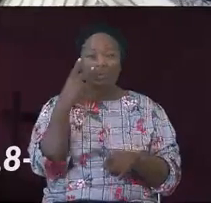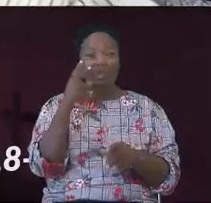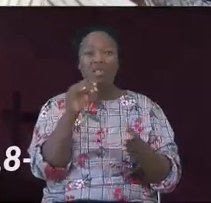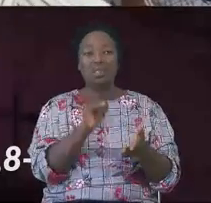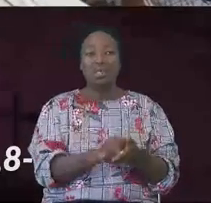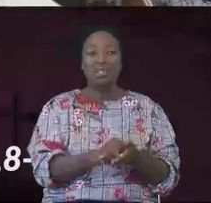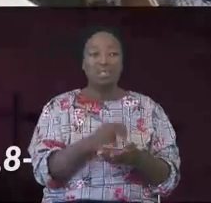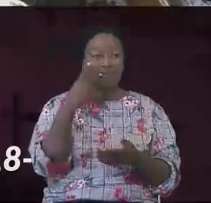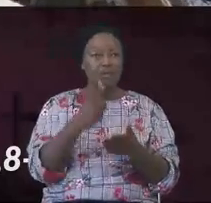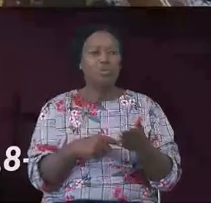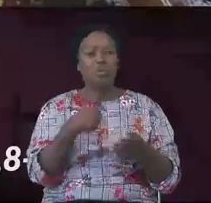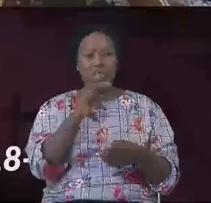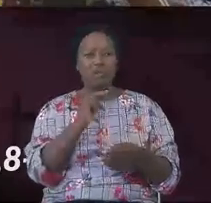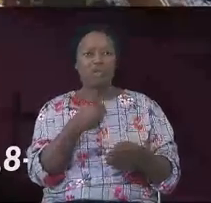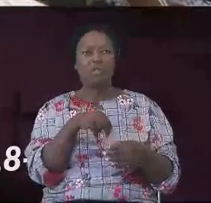verset